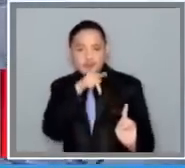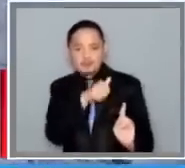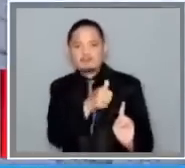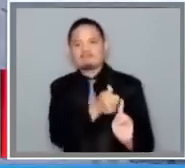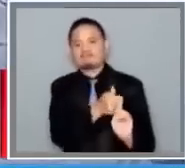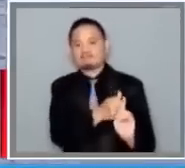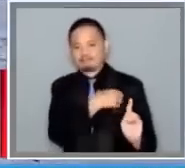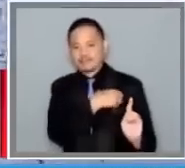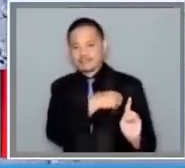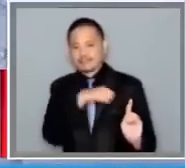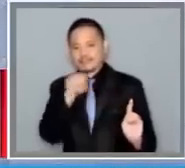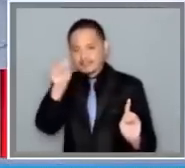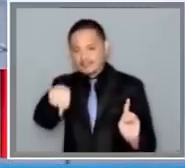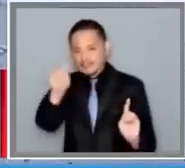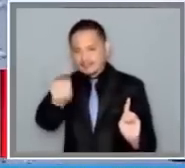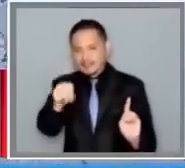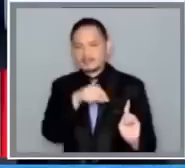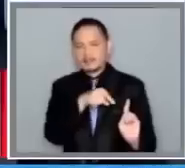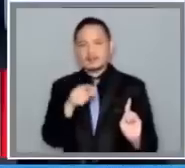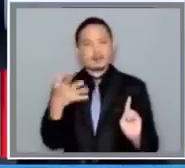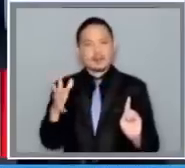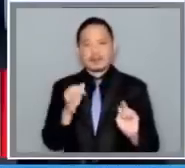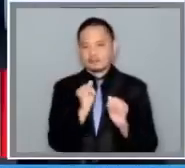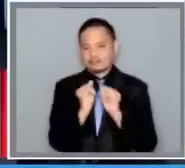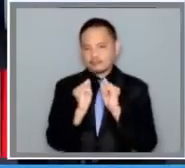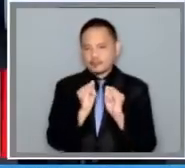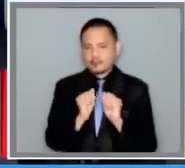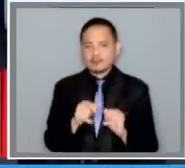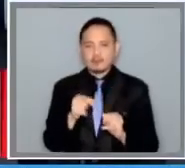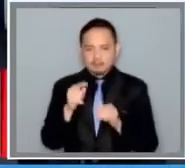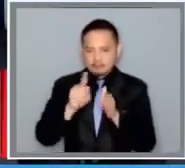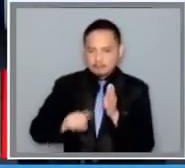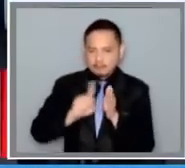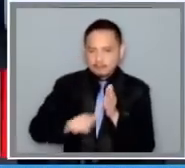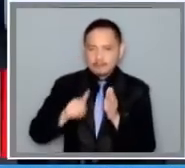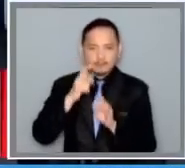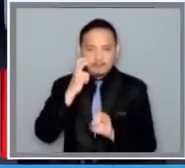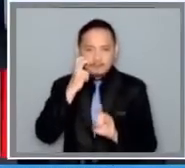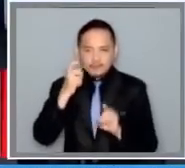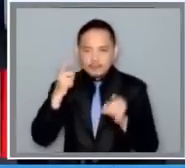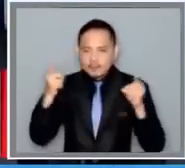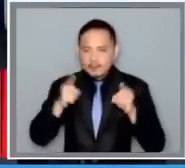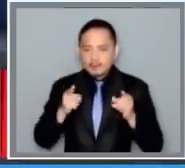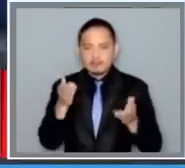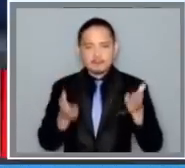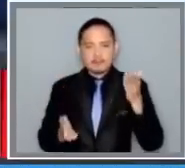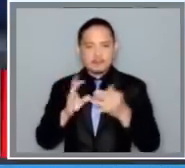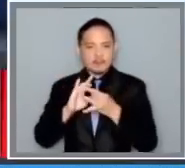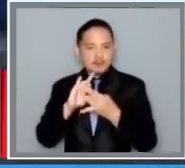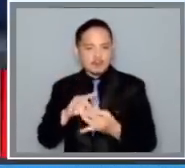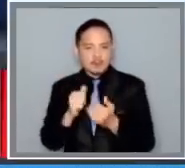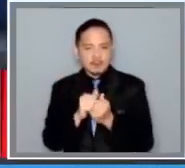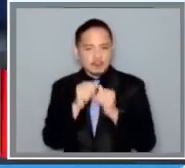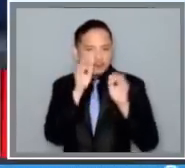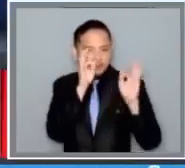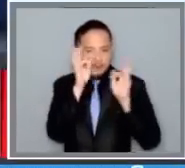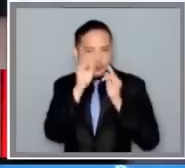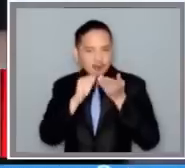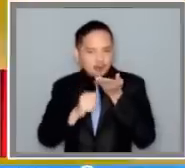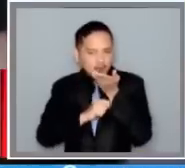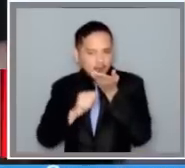siyang pahayag. Inimbestigahan na ng pulisya ang motibo sa krimen na posibleng may kaugnayan daw sa droga.